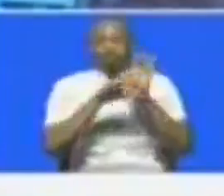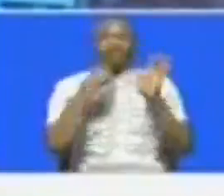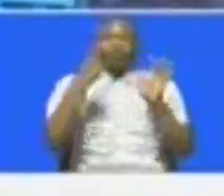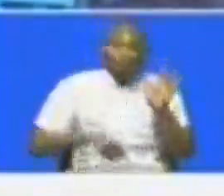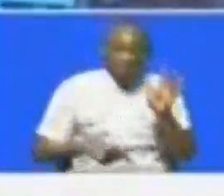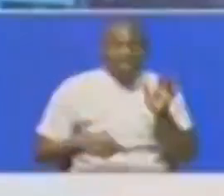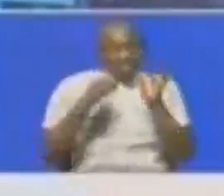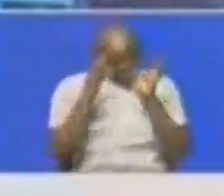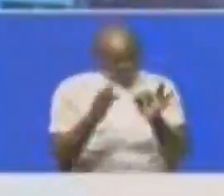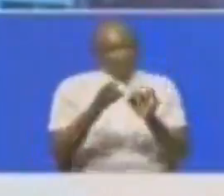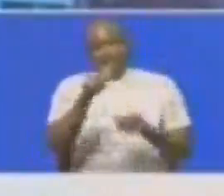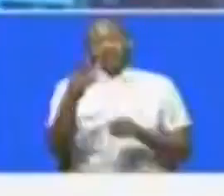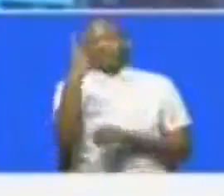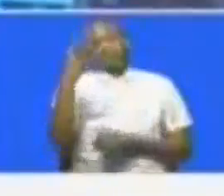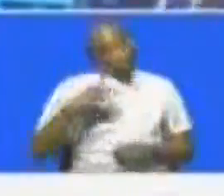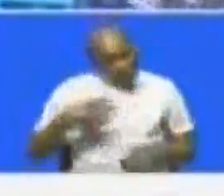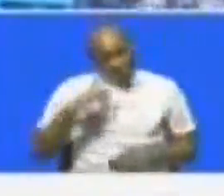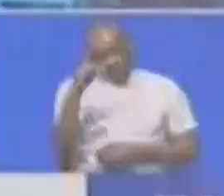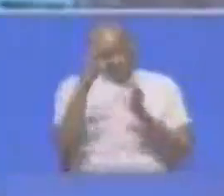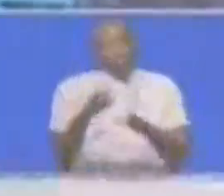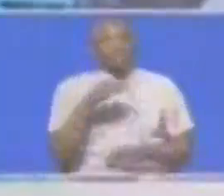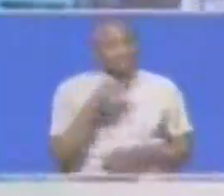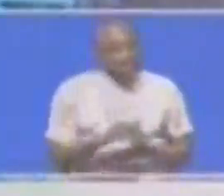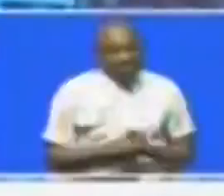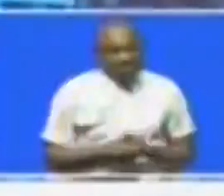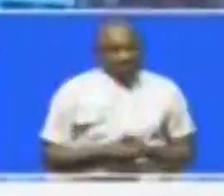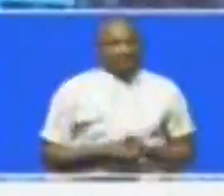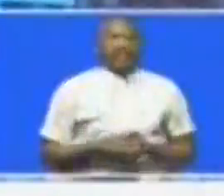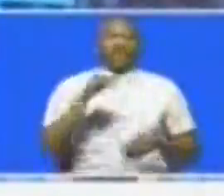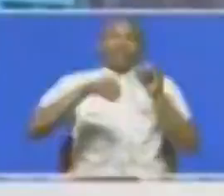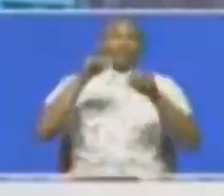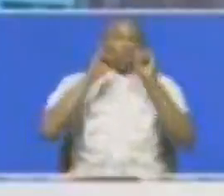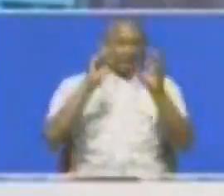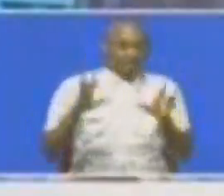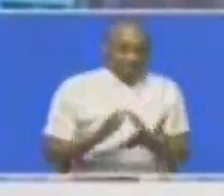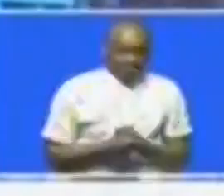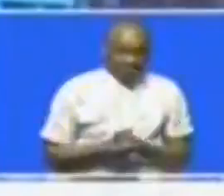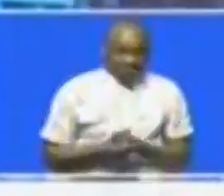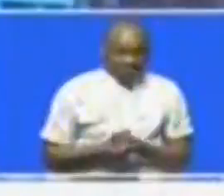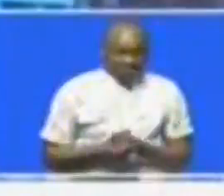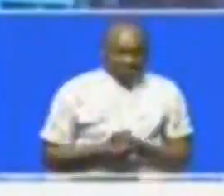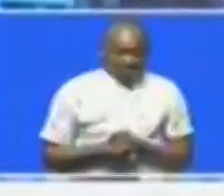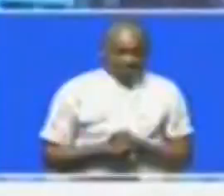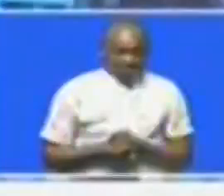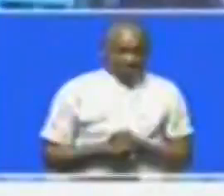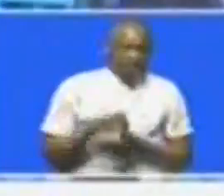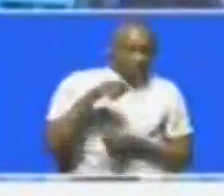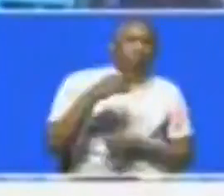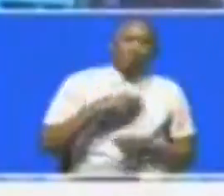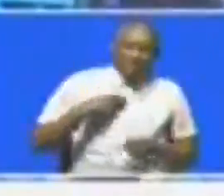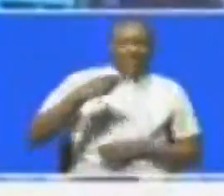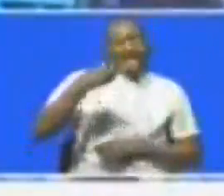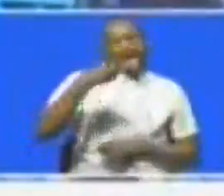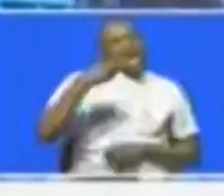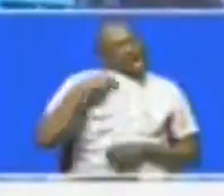is if any of the four candidates, one of them dies, there will be no election. So can Harrison Kinyanjui get